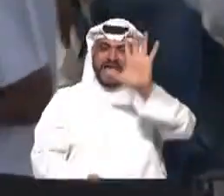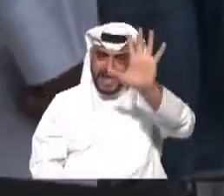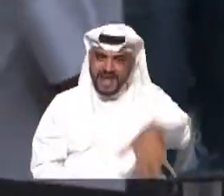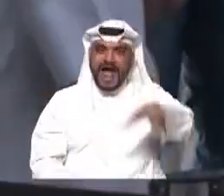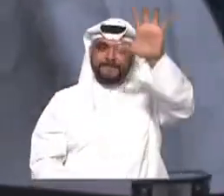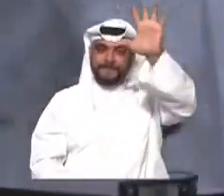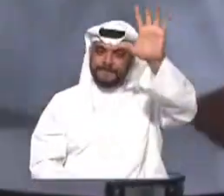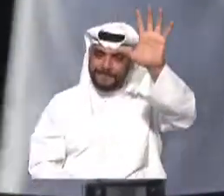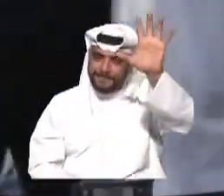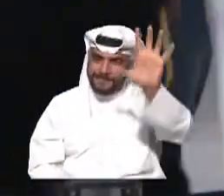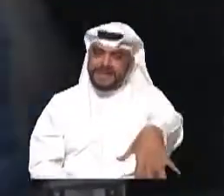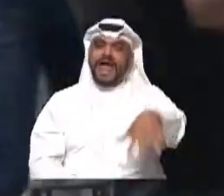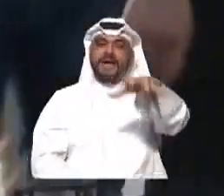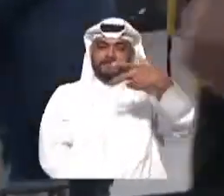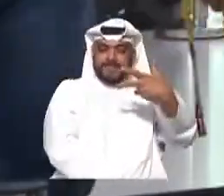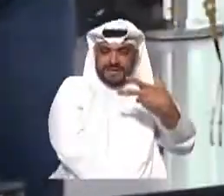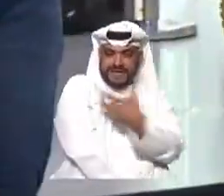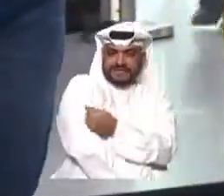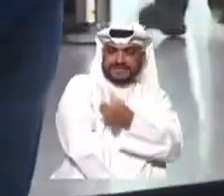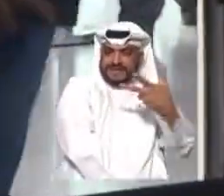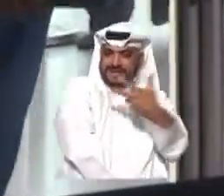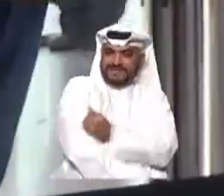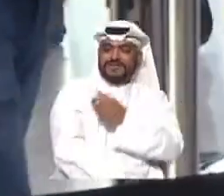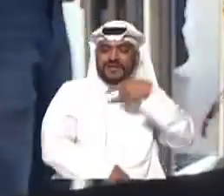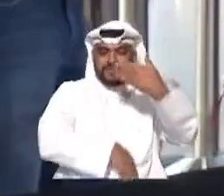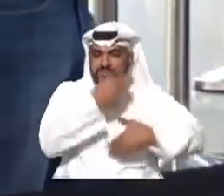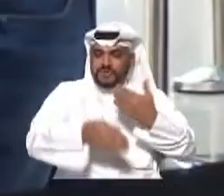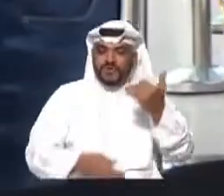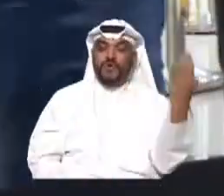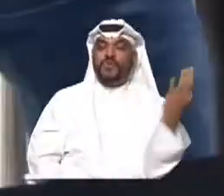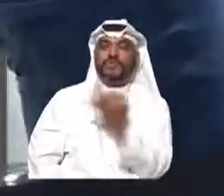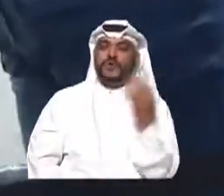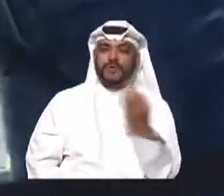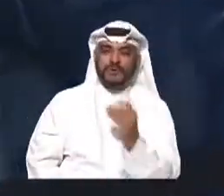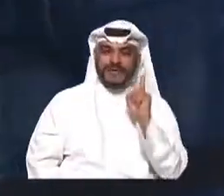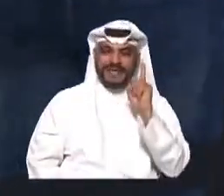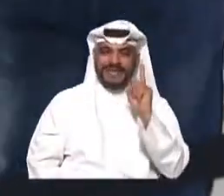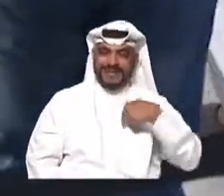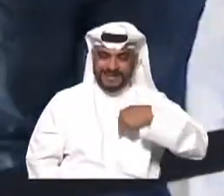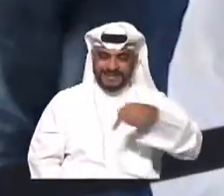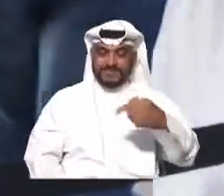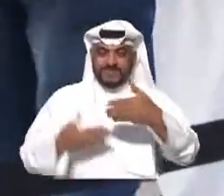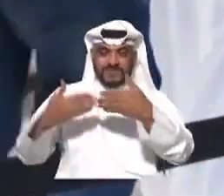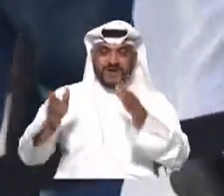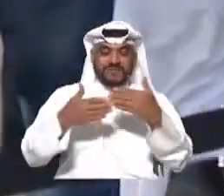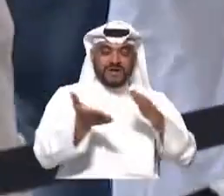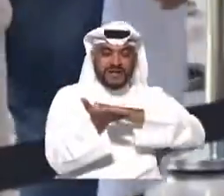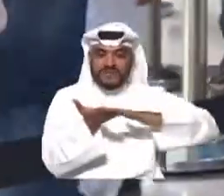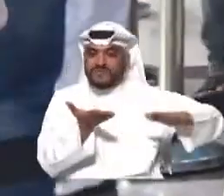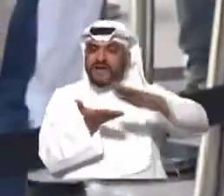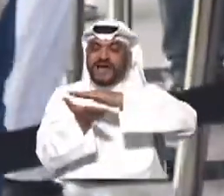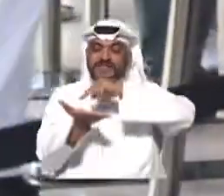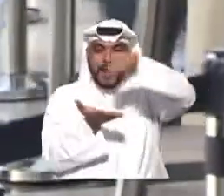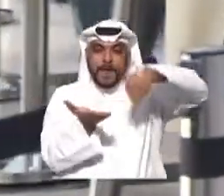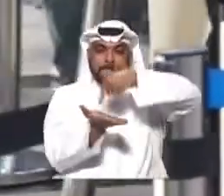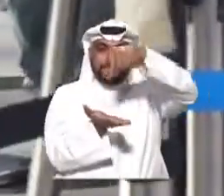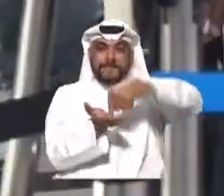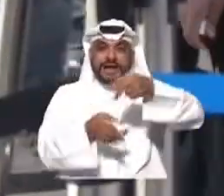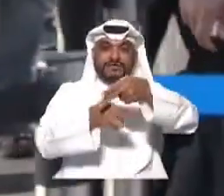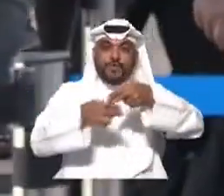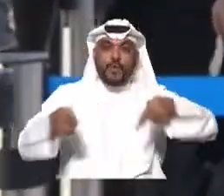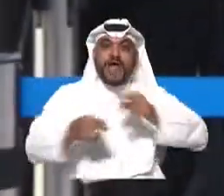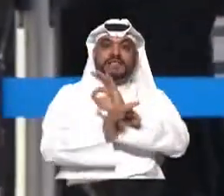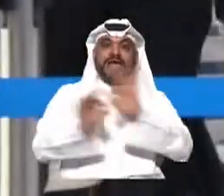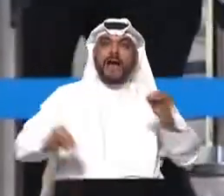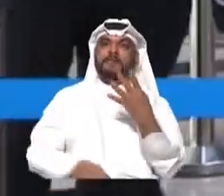هو الشعار الذي ترفعه الطواقم الطبية للتصدي للوباء من بوابة أكثر من 40 مركزاً لمنح اللقاح